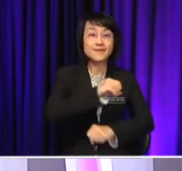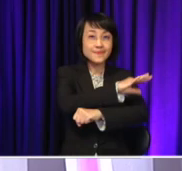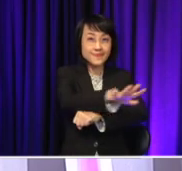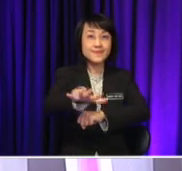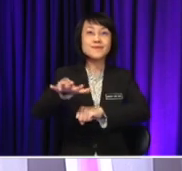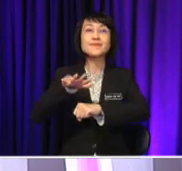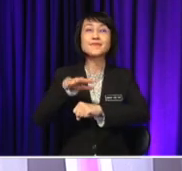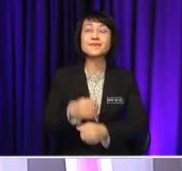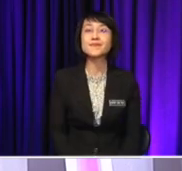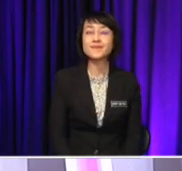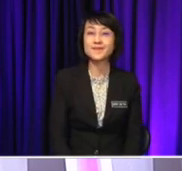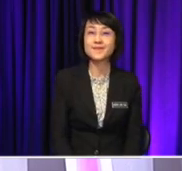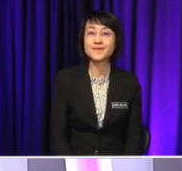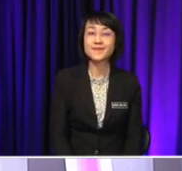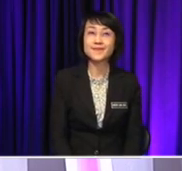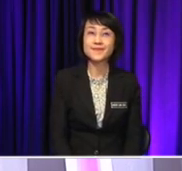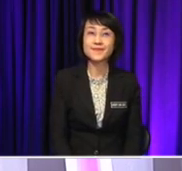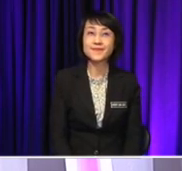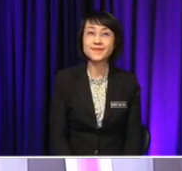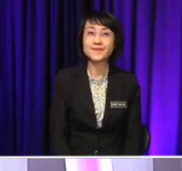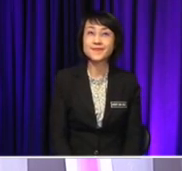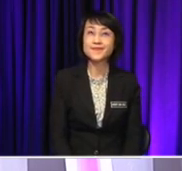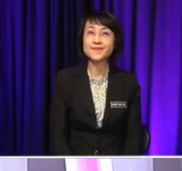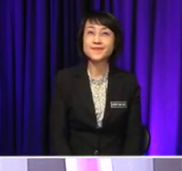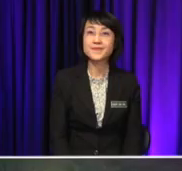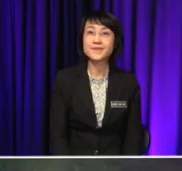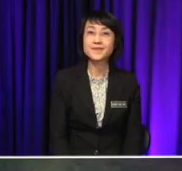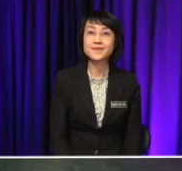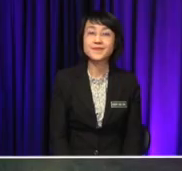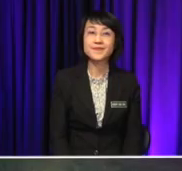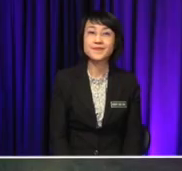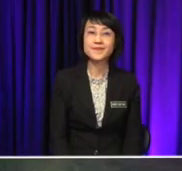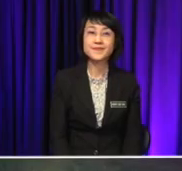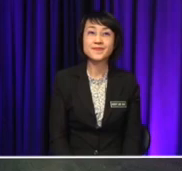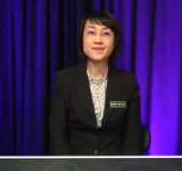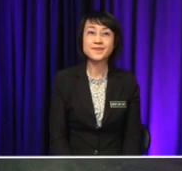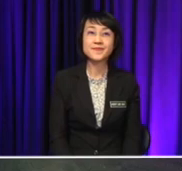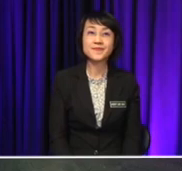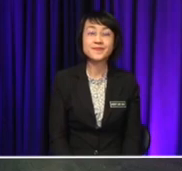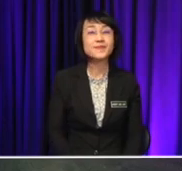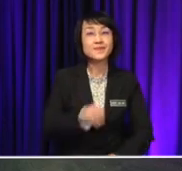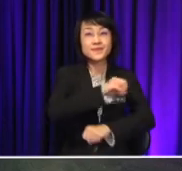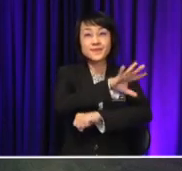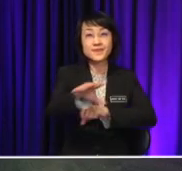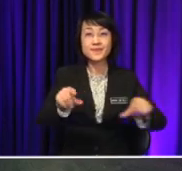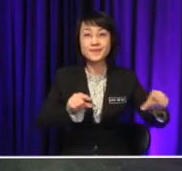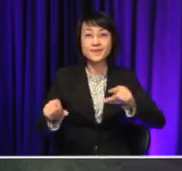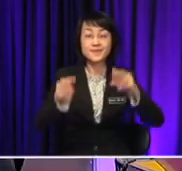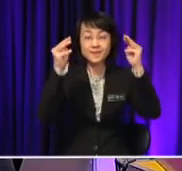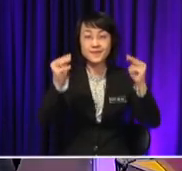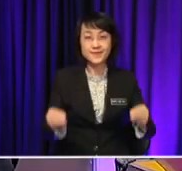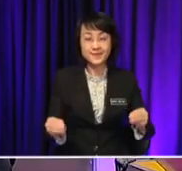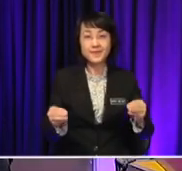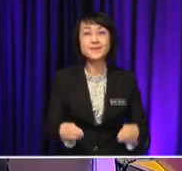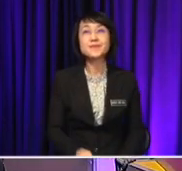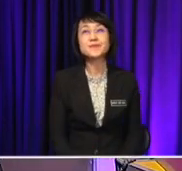Baiklah teruskan dengan pembelajaran kita pengaruh kegiatan manusia terhadap cuaca dan iklim